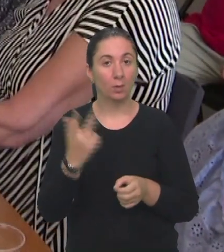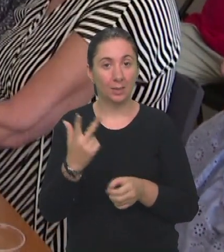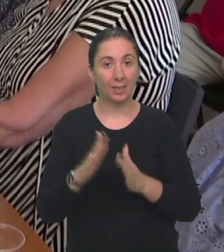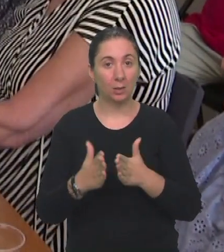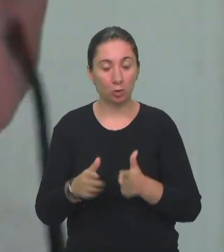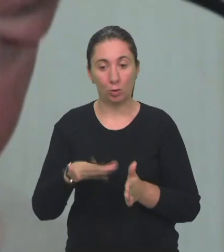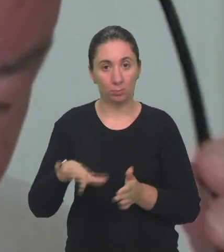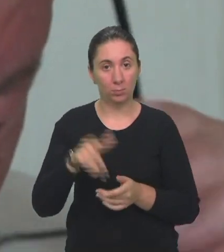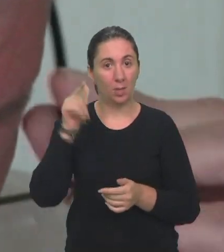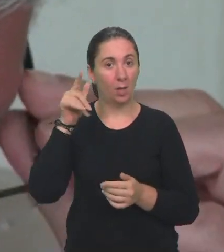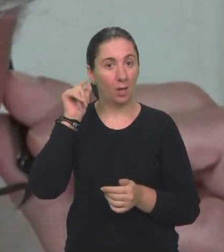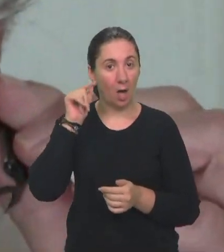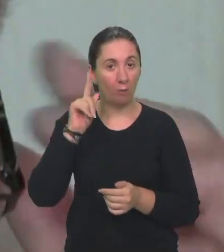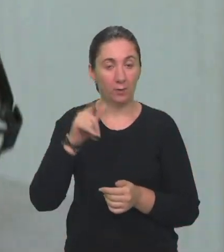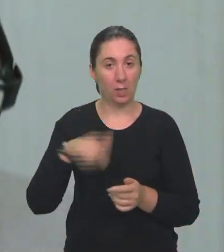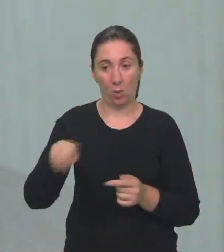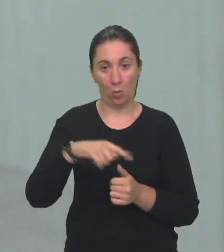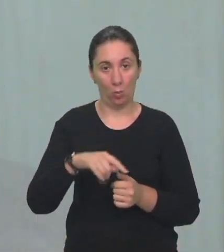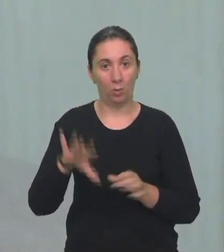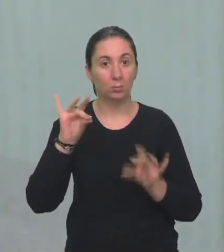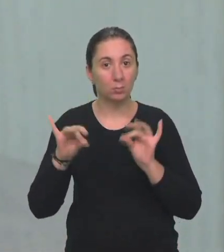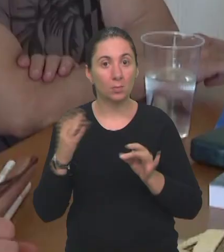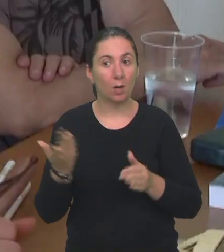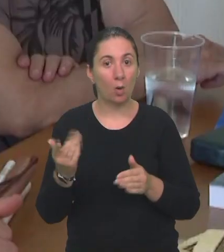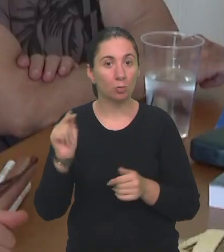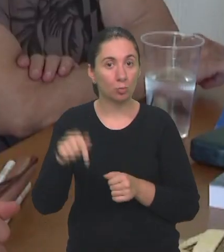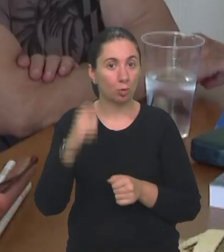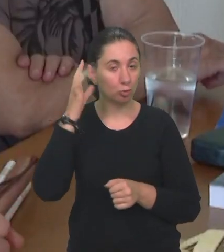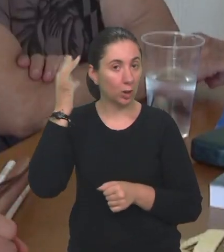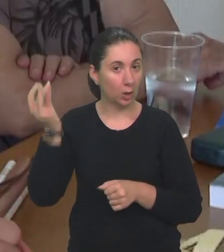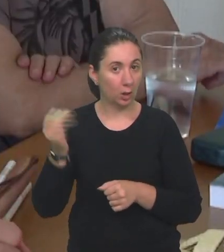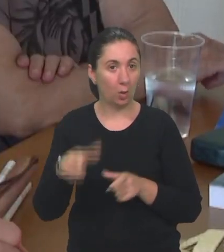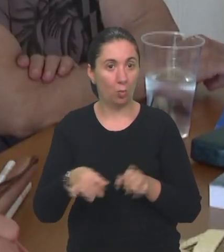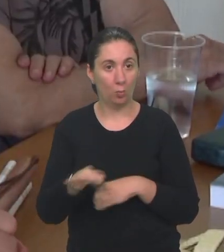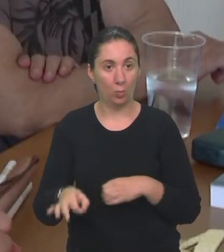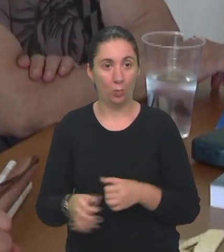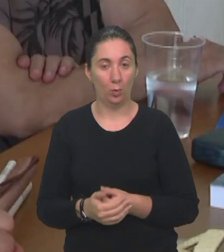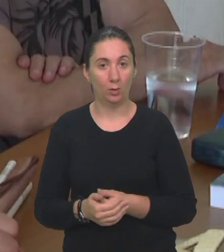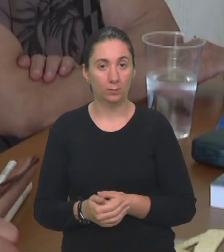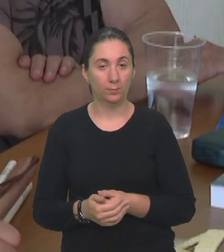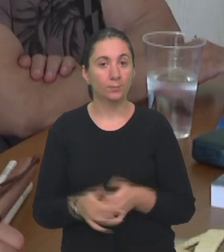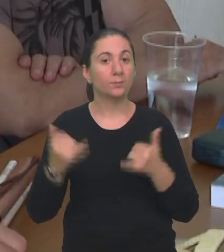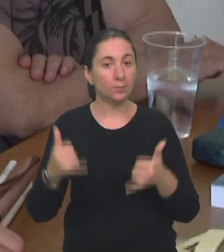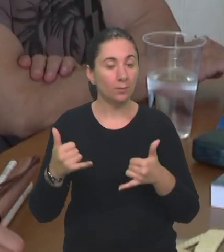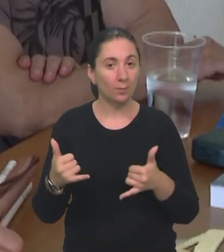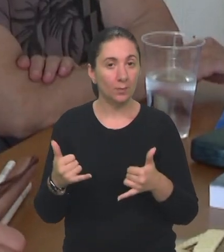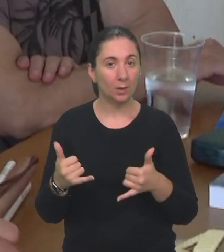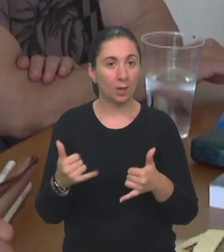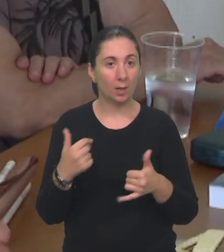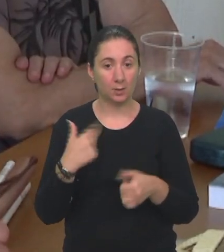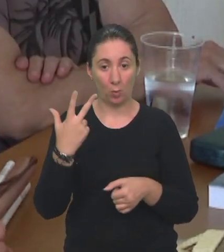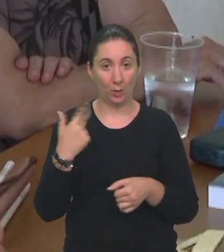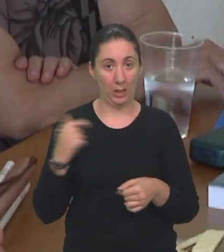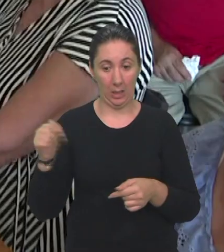s područja Karlovca i okolice, a otkrili su nam i kako su došli na ideju ovog projekta. Danas smo, eto nas 3